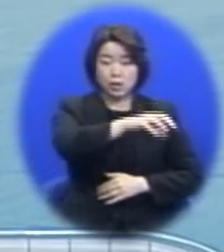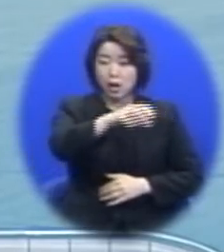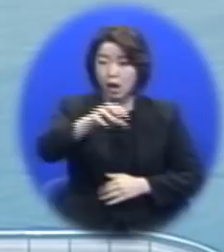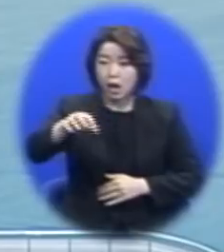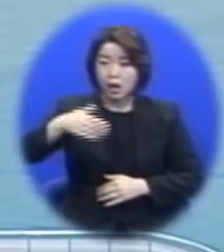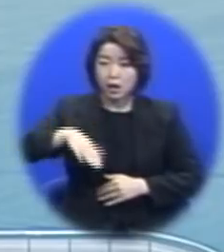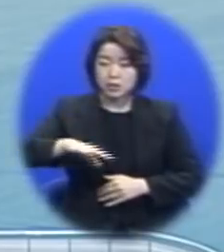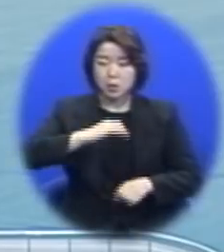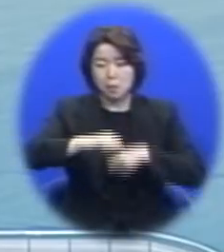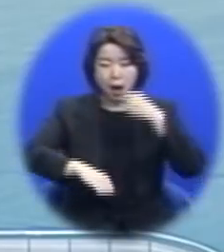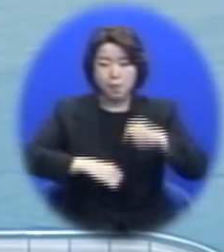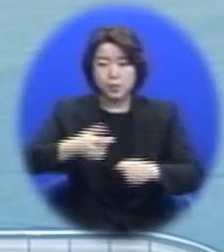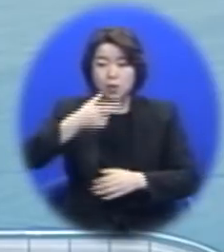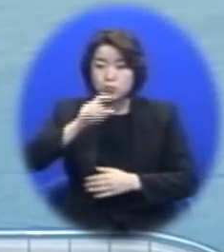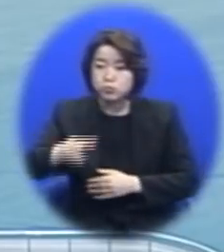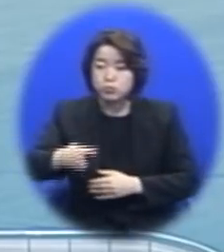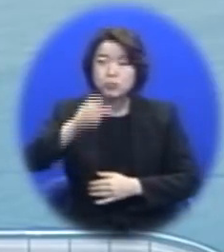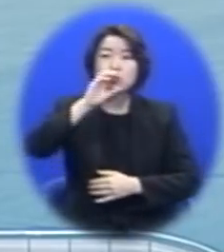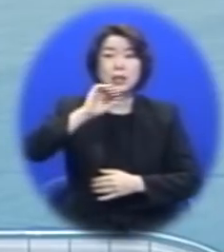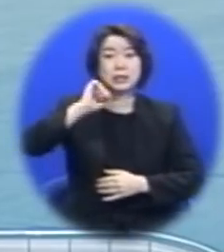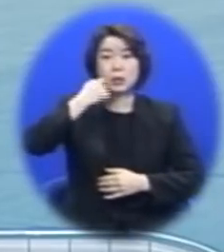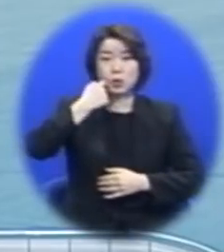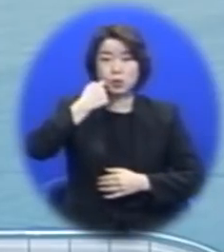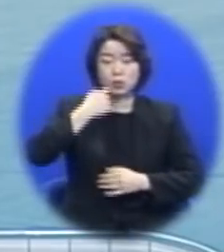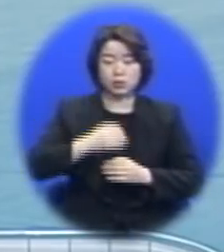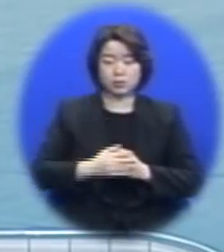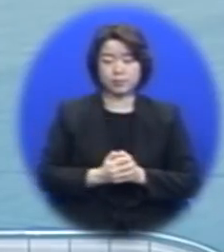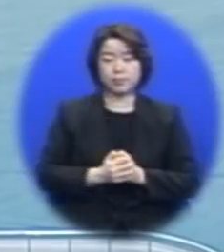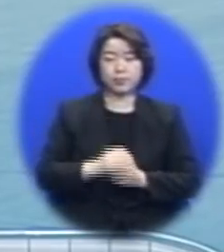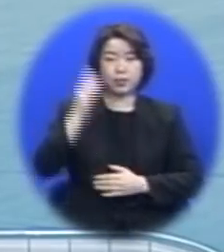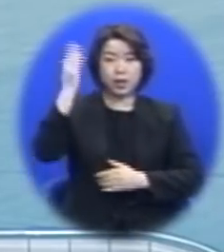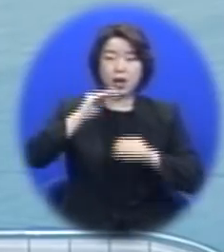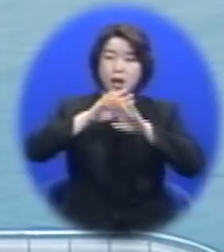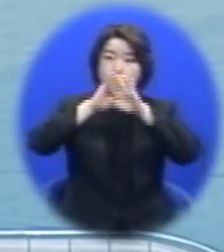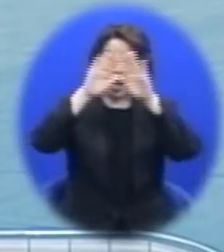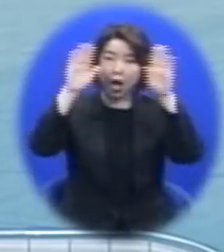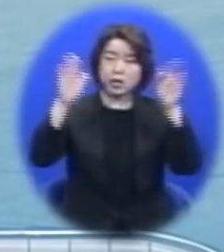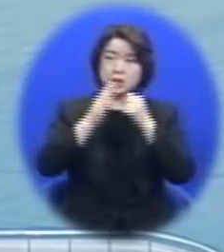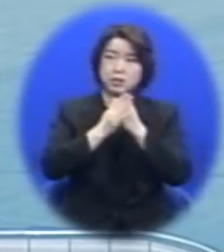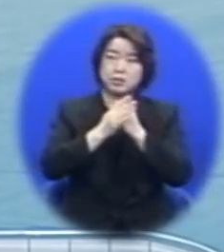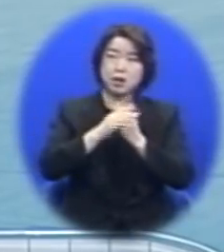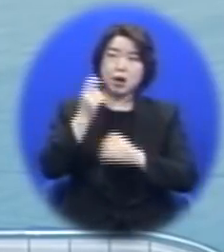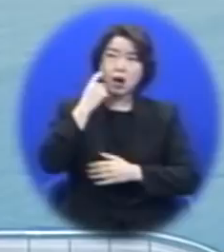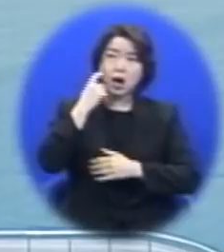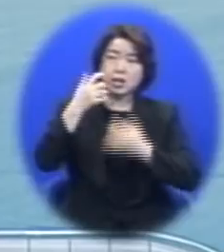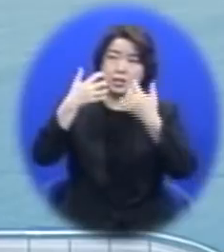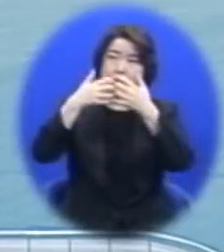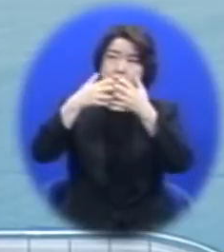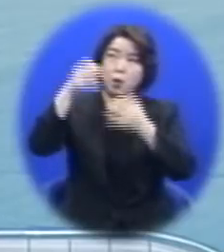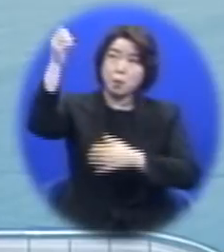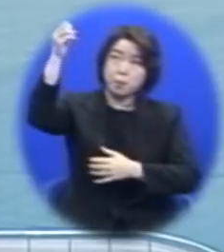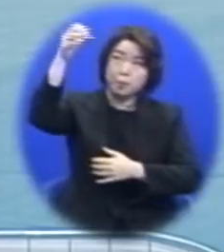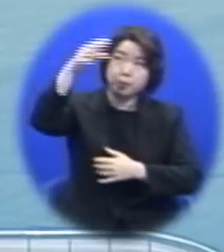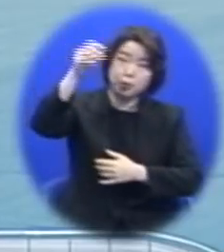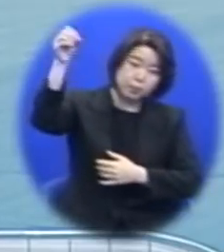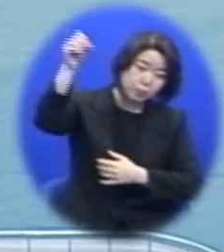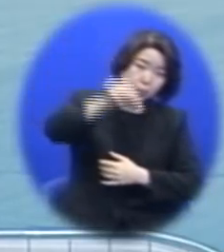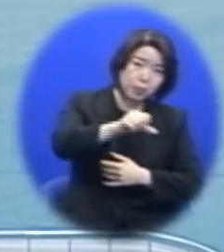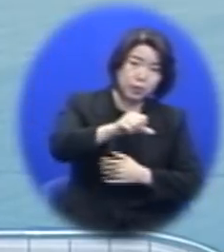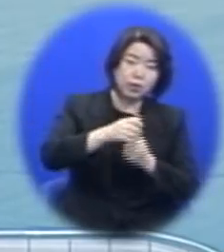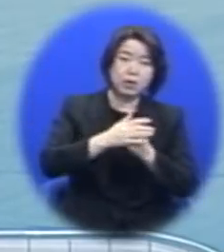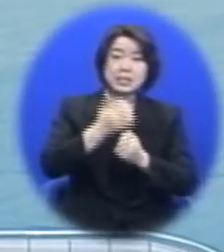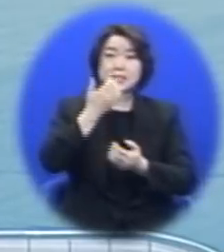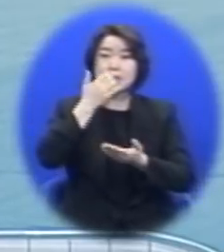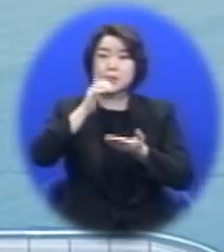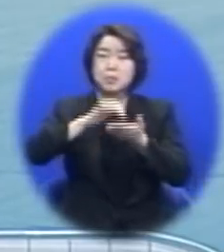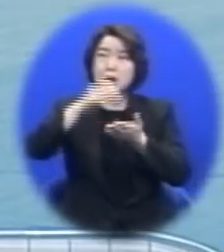못 마시잖아요. 하늘에서 인공위성이 추락을 하고 운석이 떨어진다는 뉴스들을